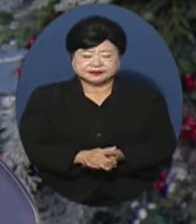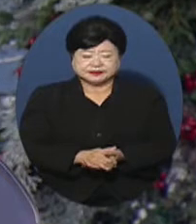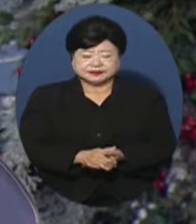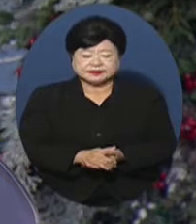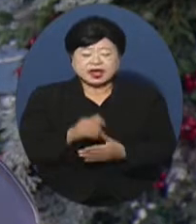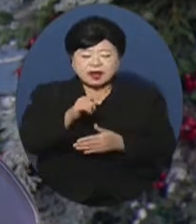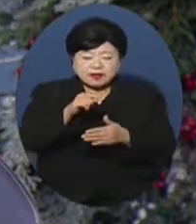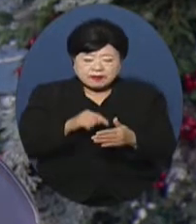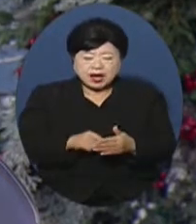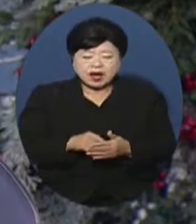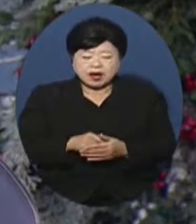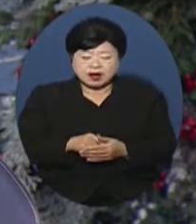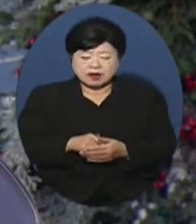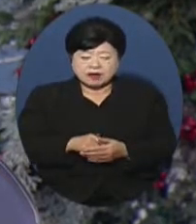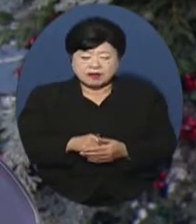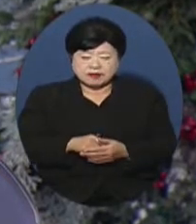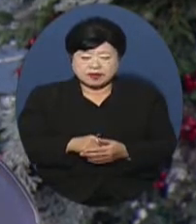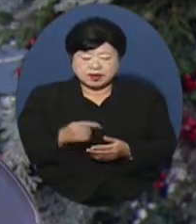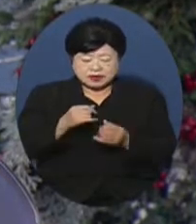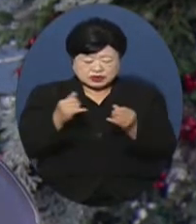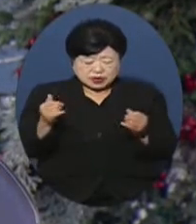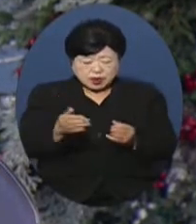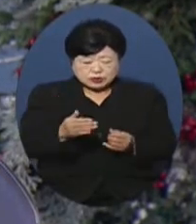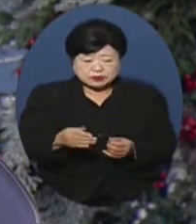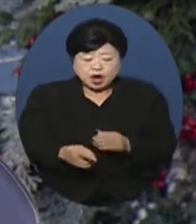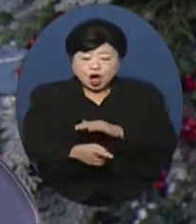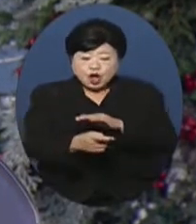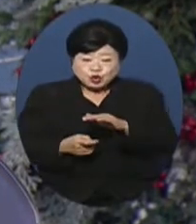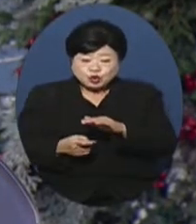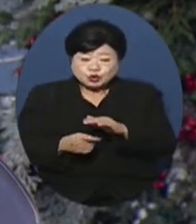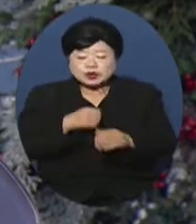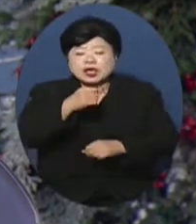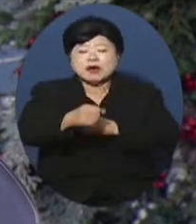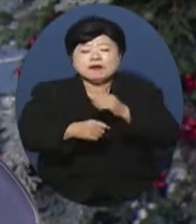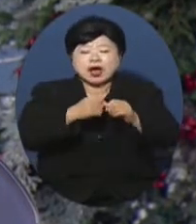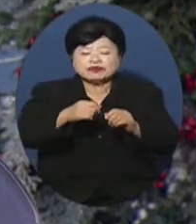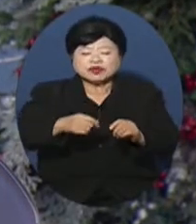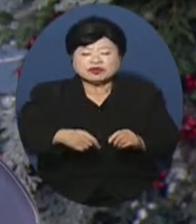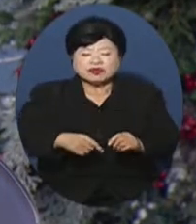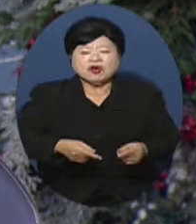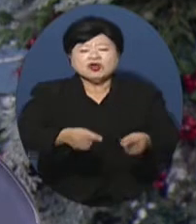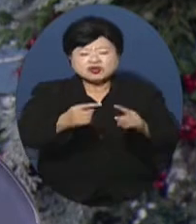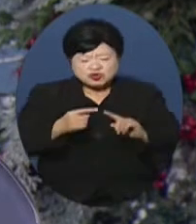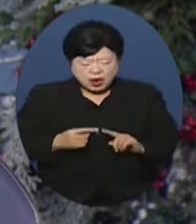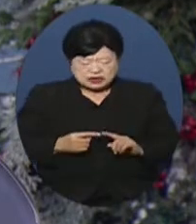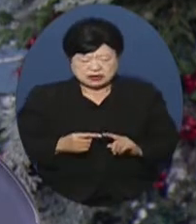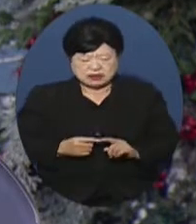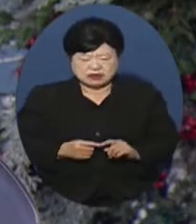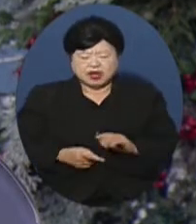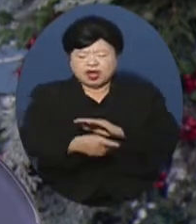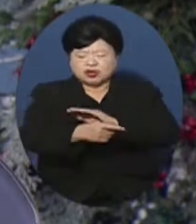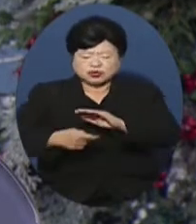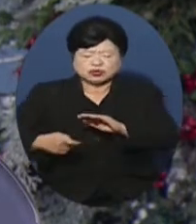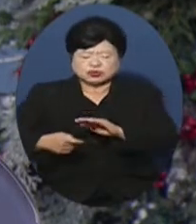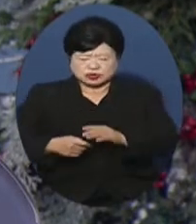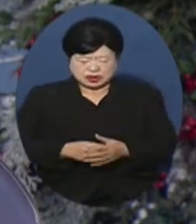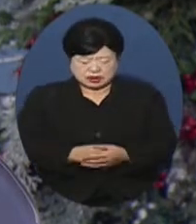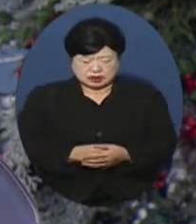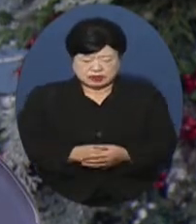5 에 8 타 쓰고 앱들은 등 음이 마음대로 들락날락 하면서 저도 절제하는